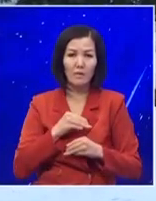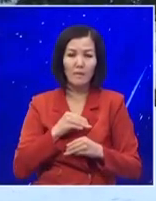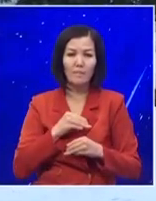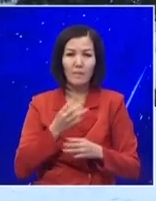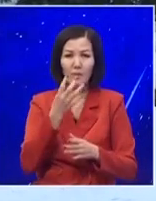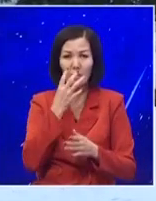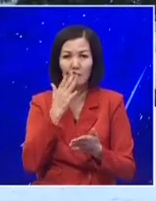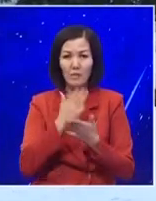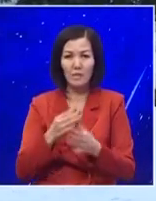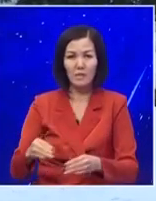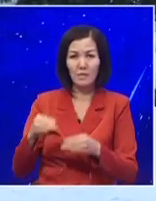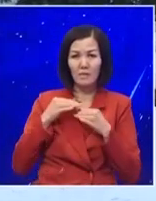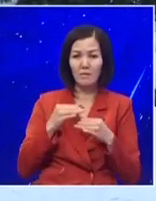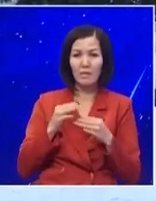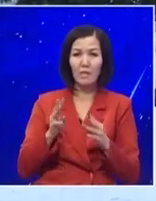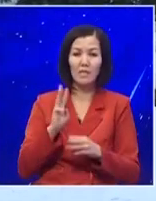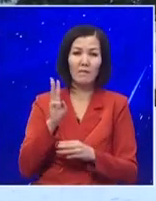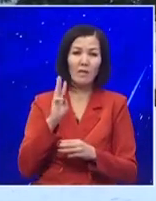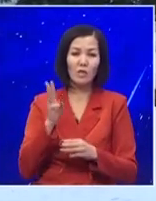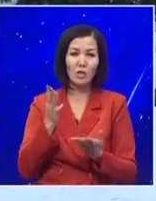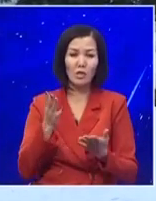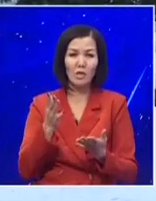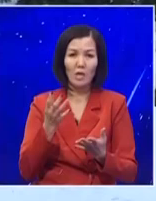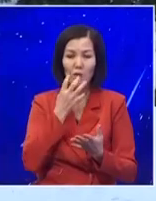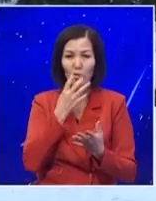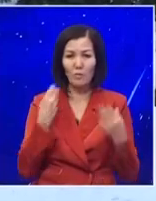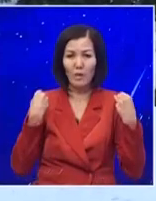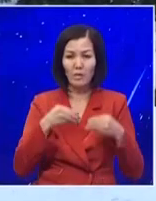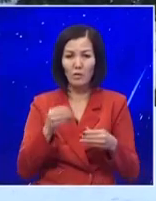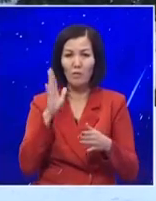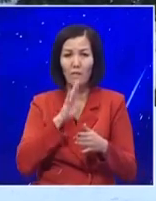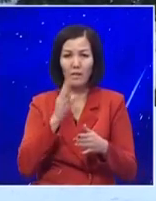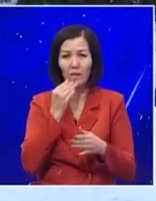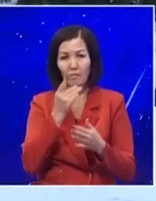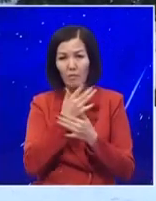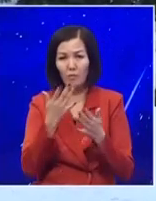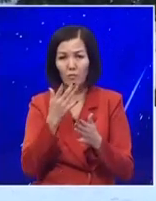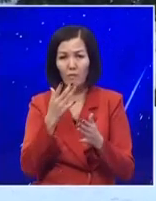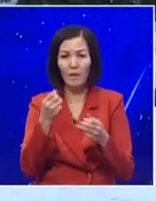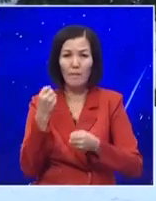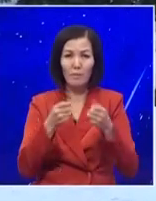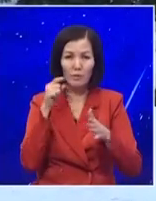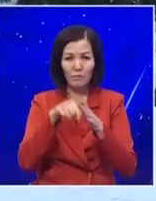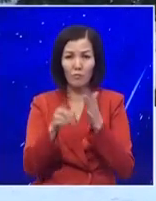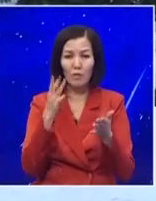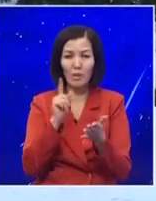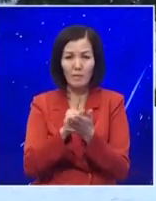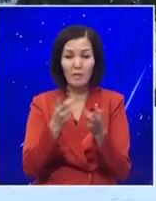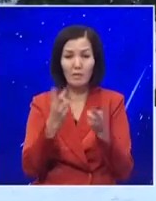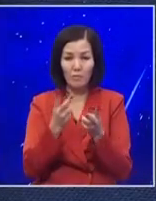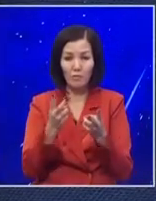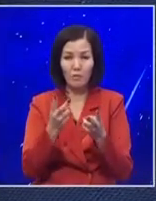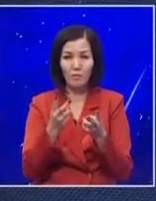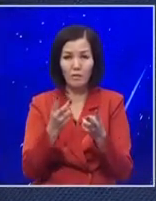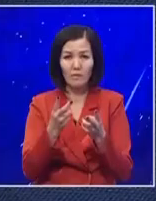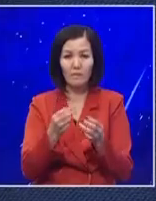лампы, свечи, теплую одежду, небольшой запас воды и продуктов питания, медикаментов. Иметь с